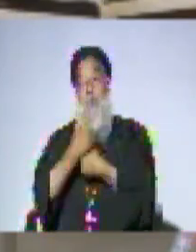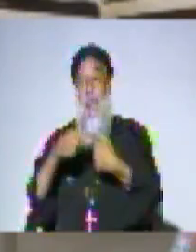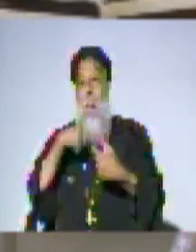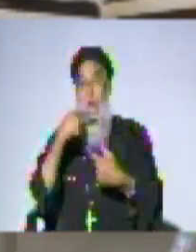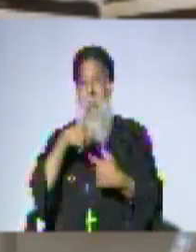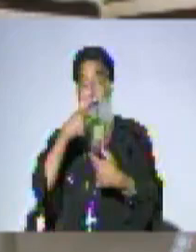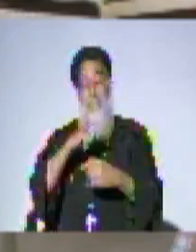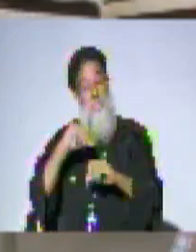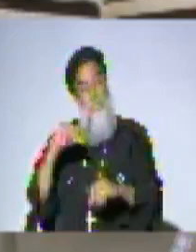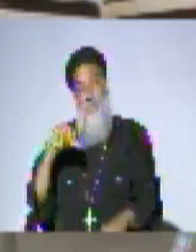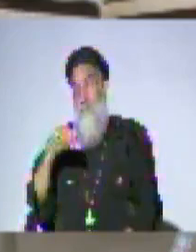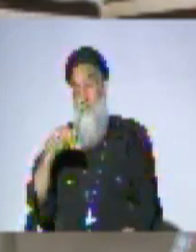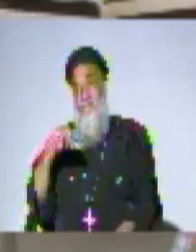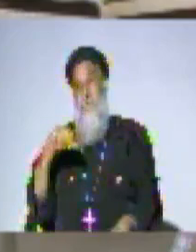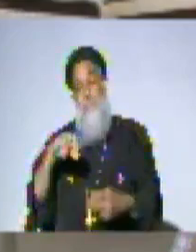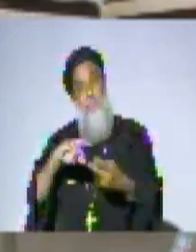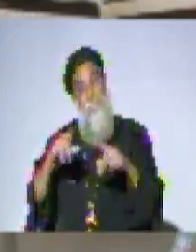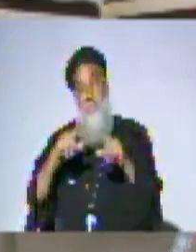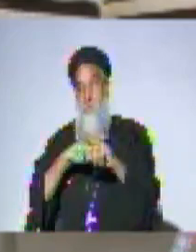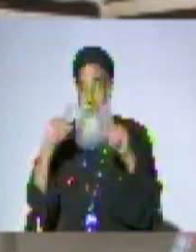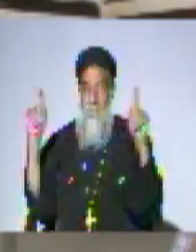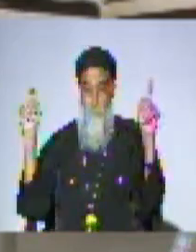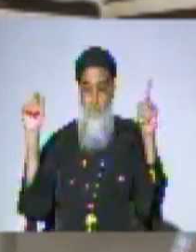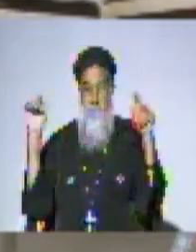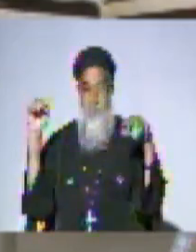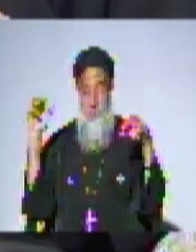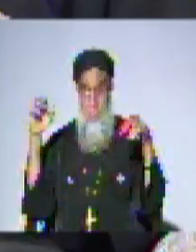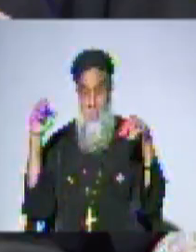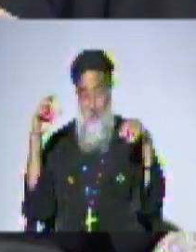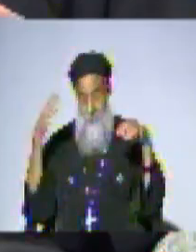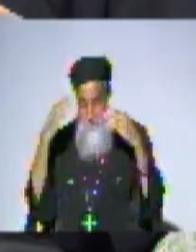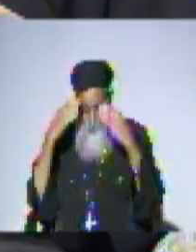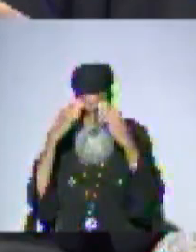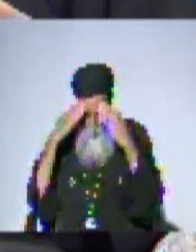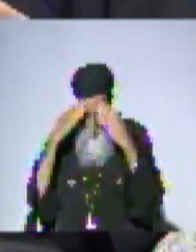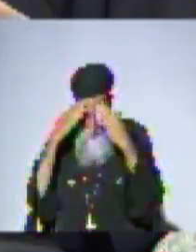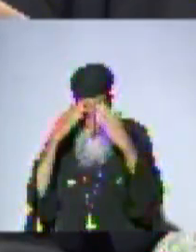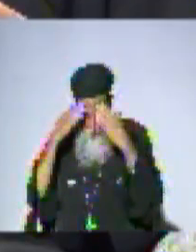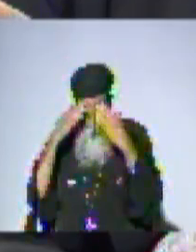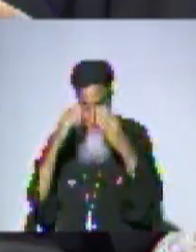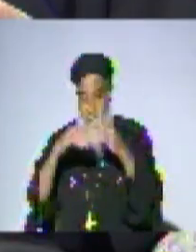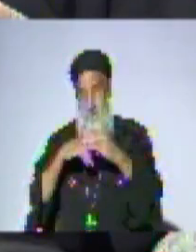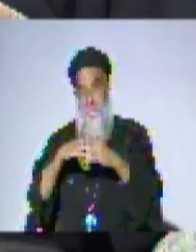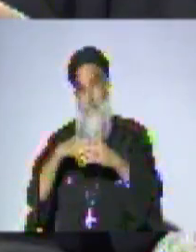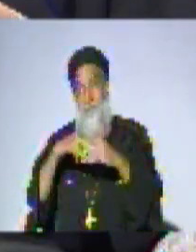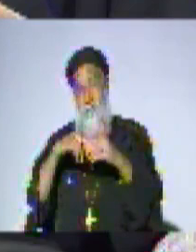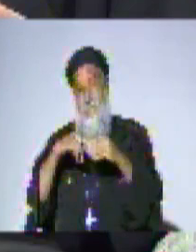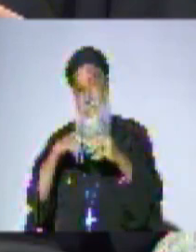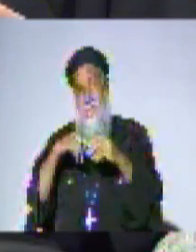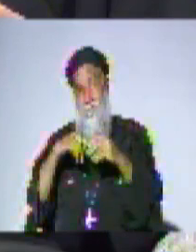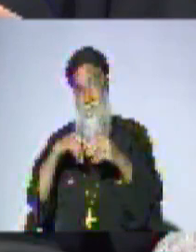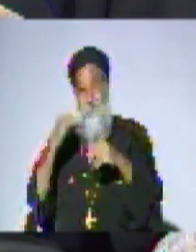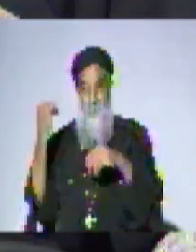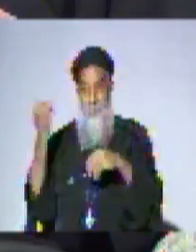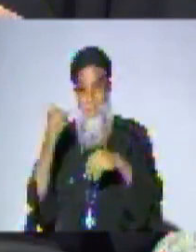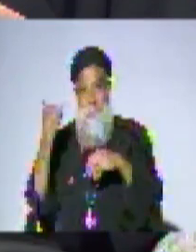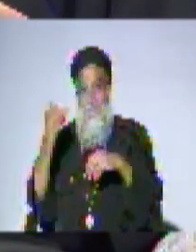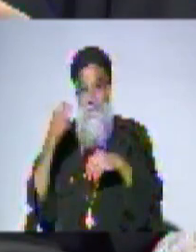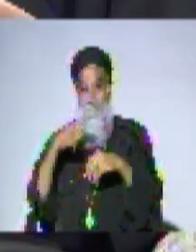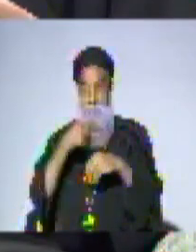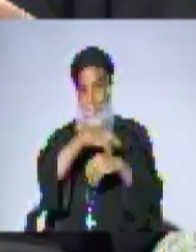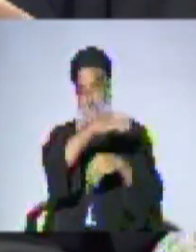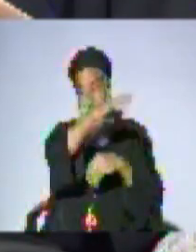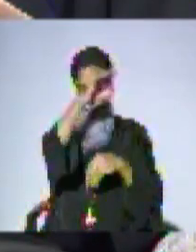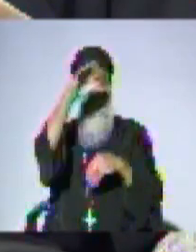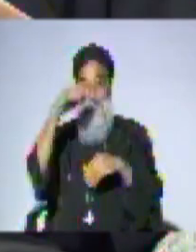معنى يخلينا نختلف يعني. شكرا يا سيدنا، احنا معلش بنكرر الاسئله بس لان هم مهتمين وبيتفرجوا